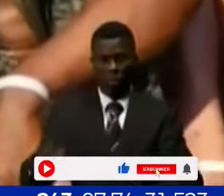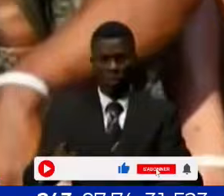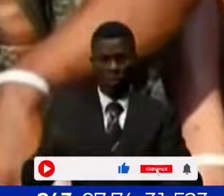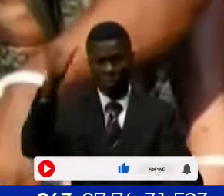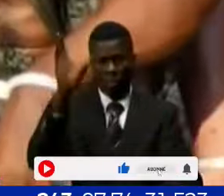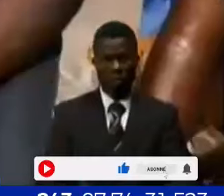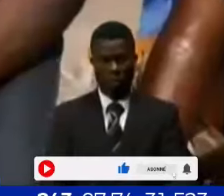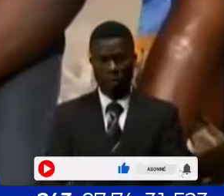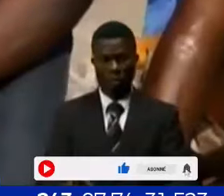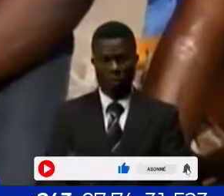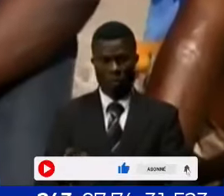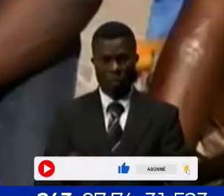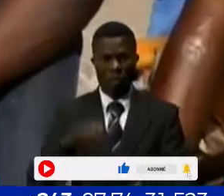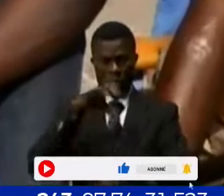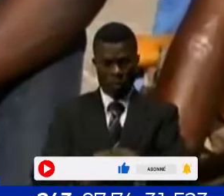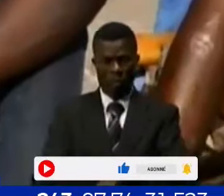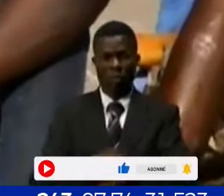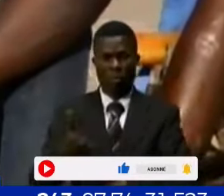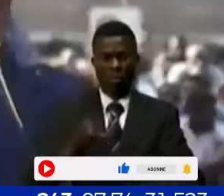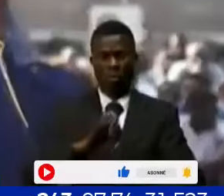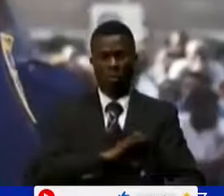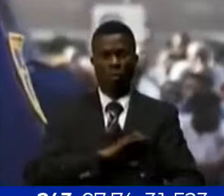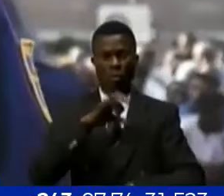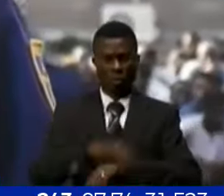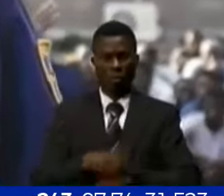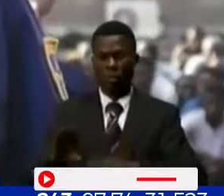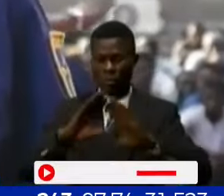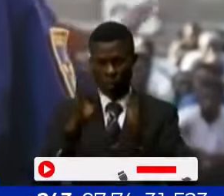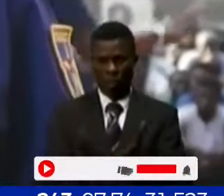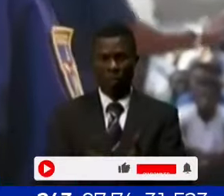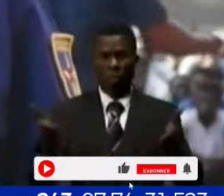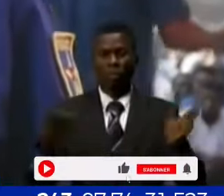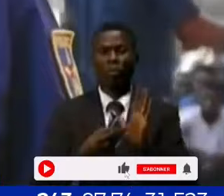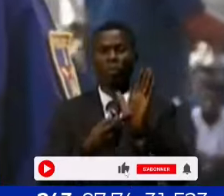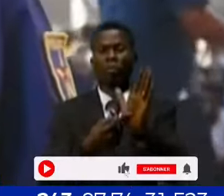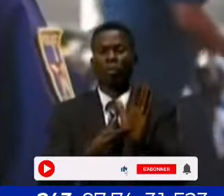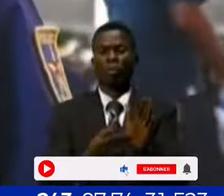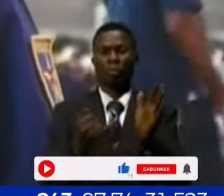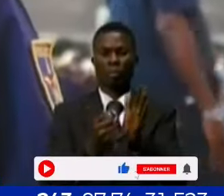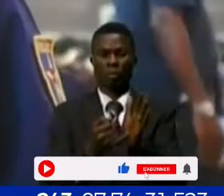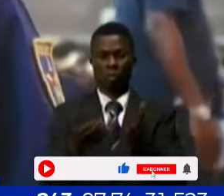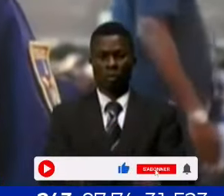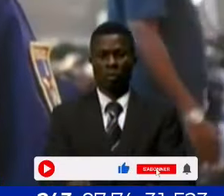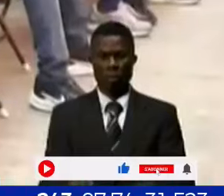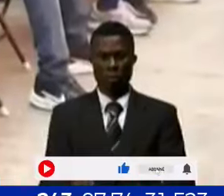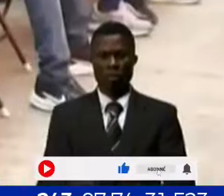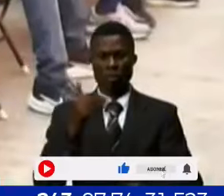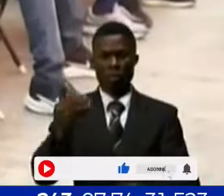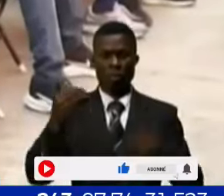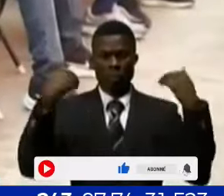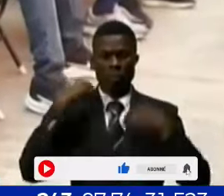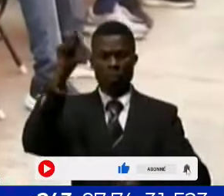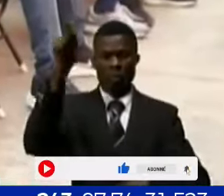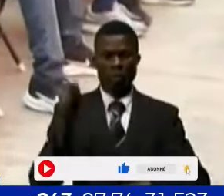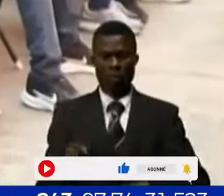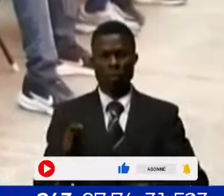Congo central, sont tombés dans le filet de la police, tous présentés ce week-end devant le commissaire divisionnaire